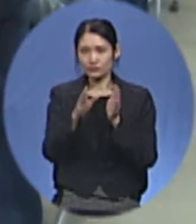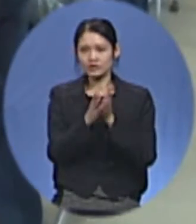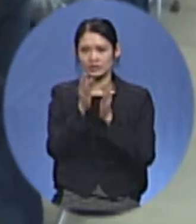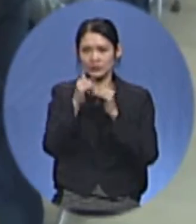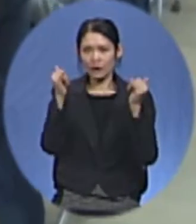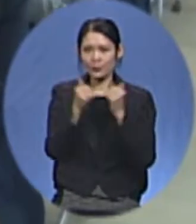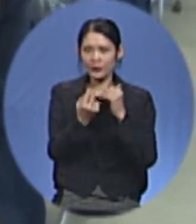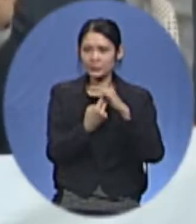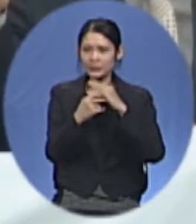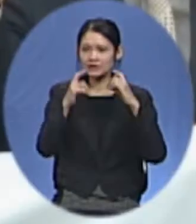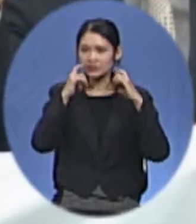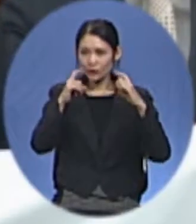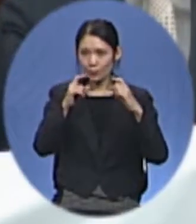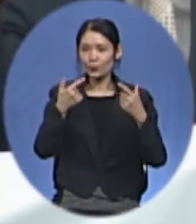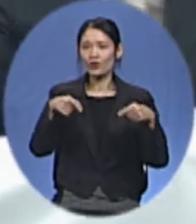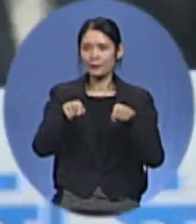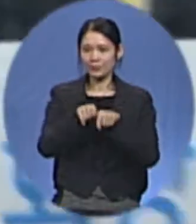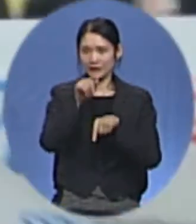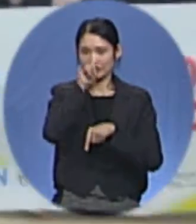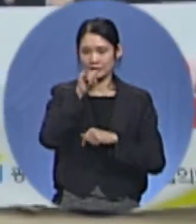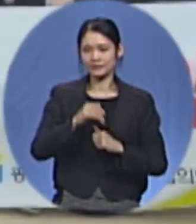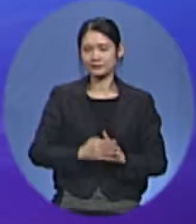비전 선포가 함께 열렸습니다.